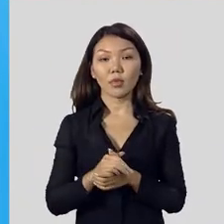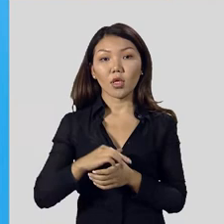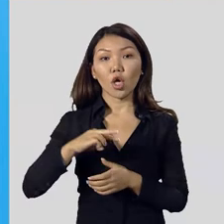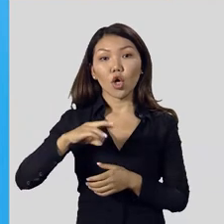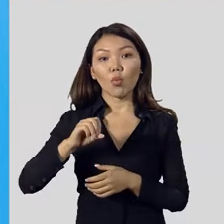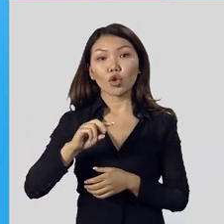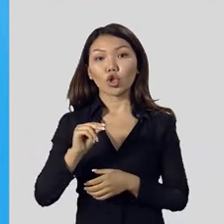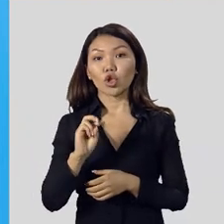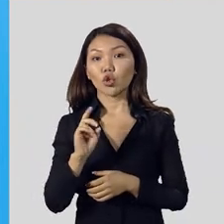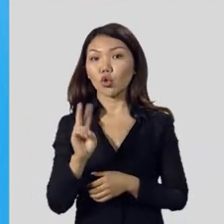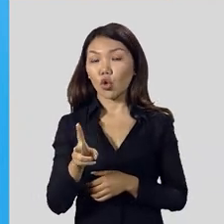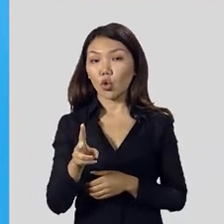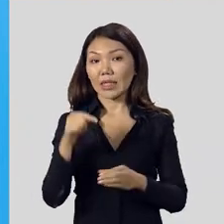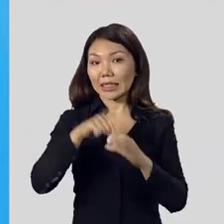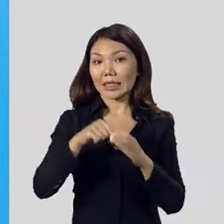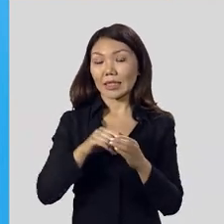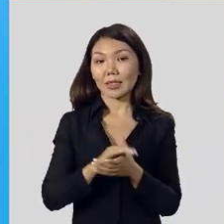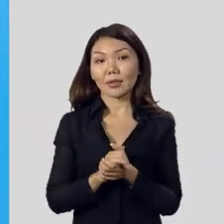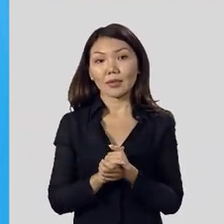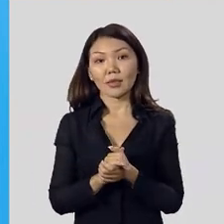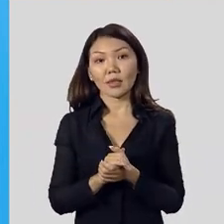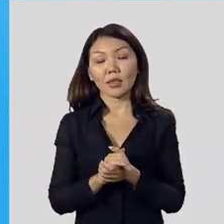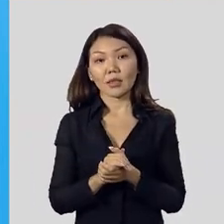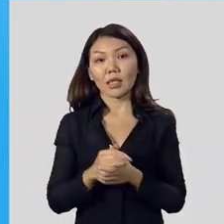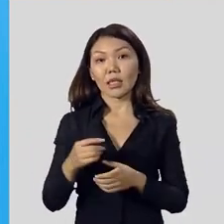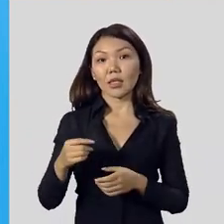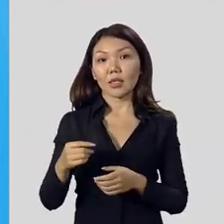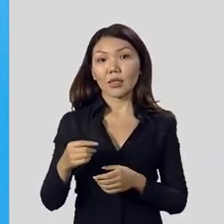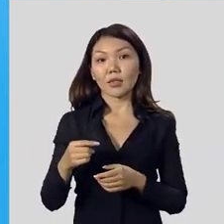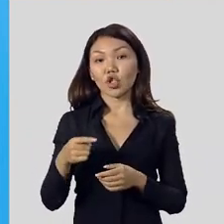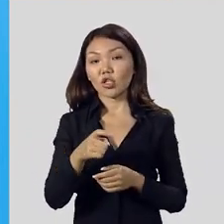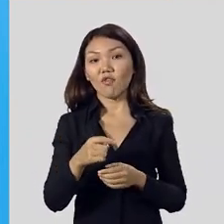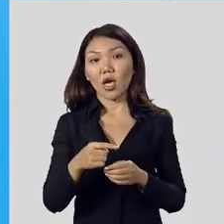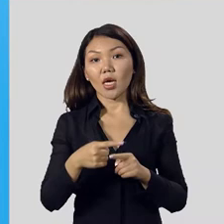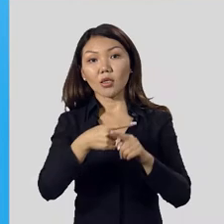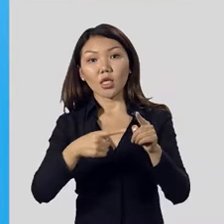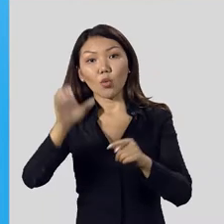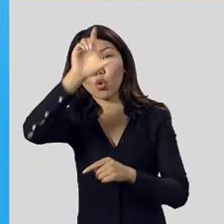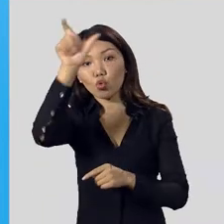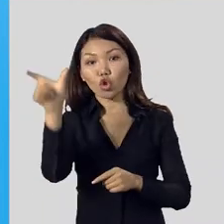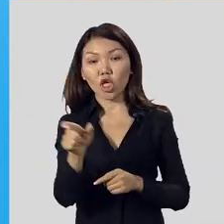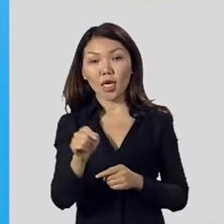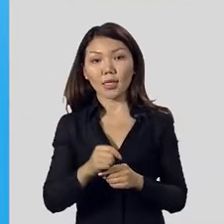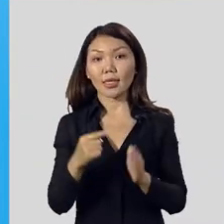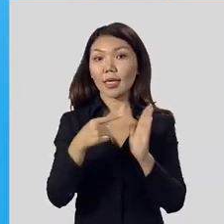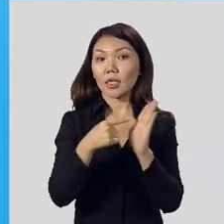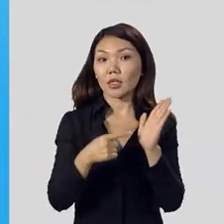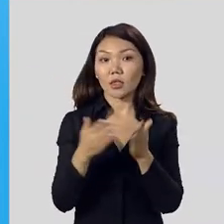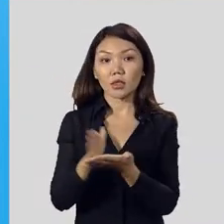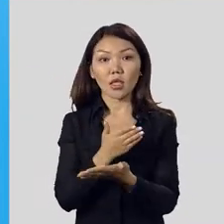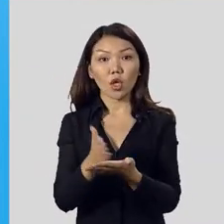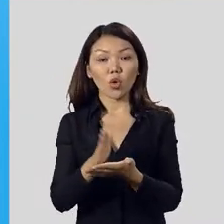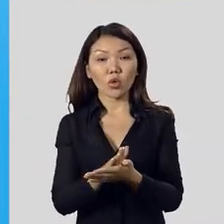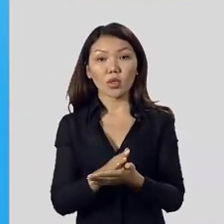Мозжечок состоит из червя и полушарий, разделенный бороздами